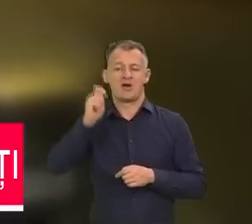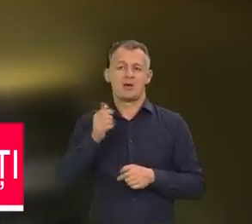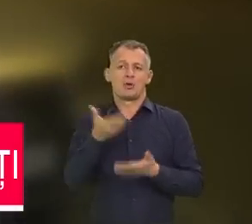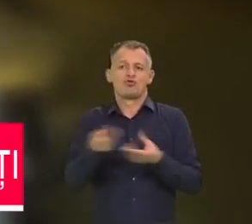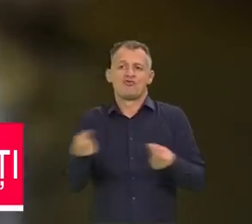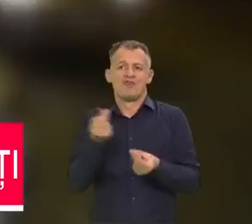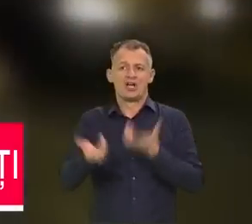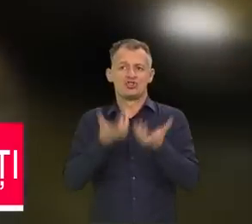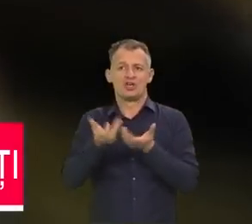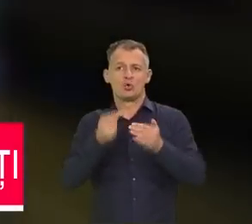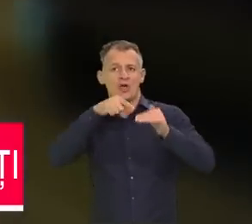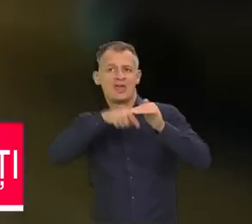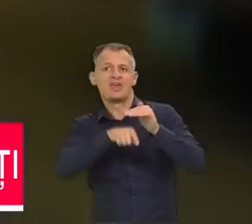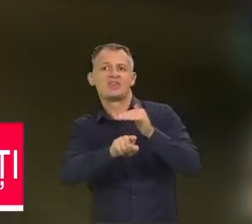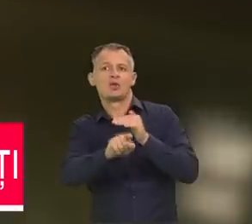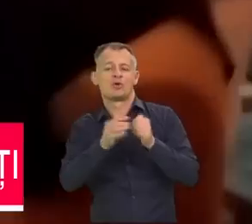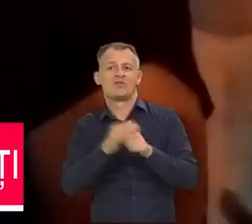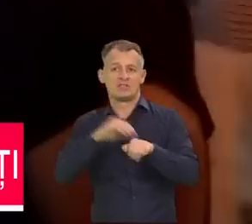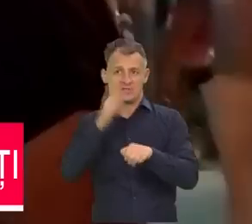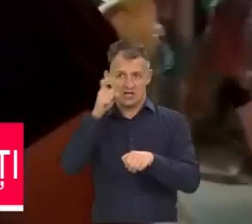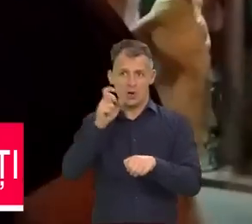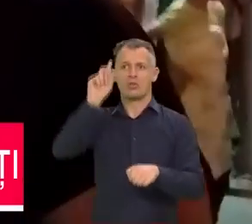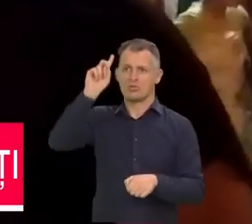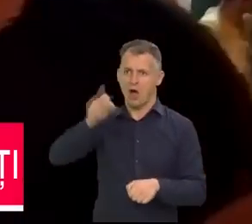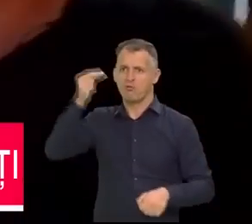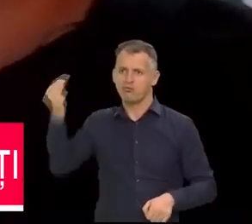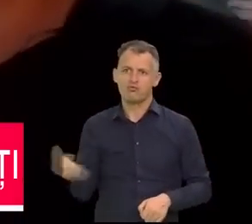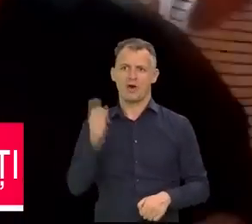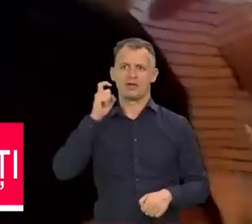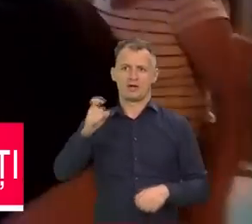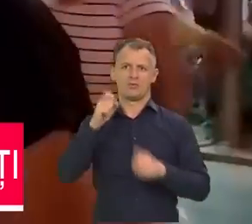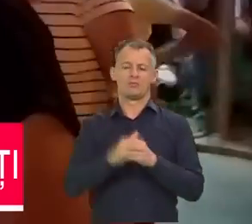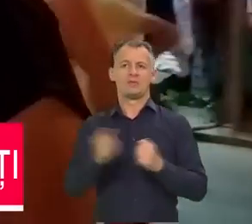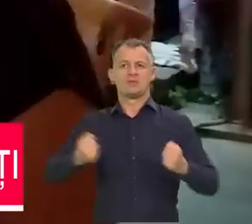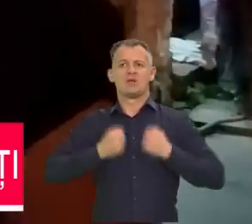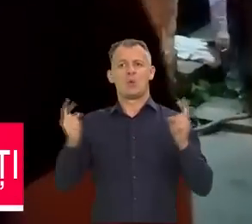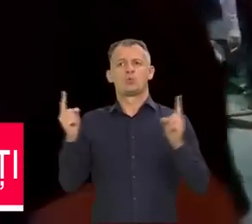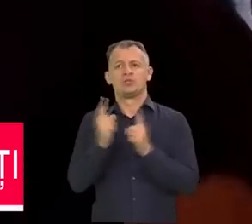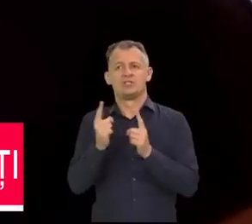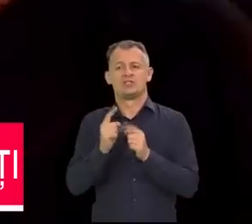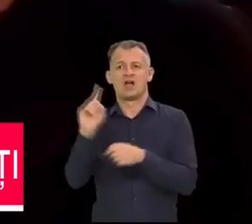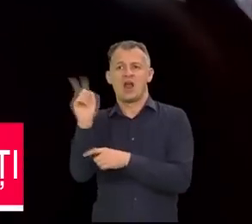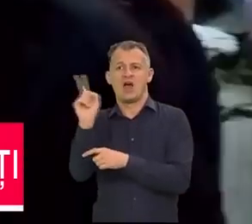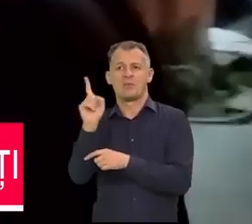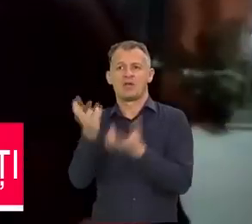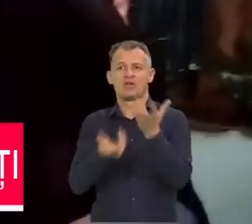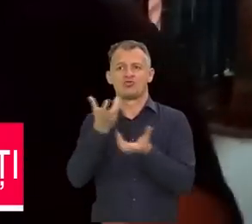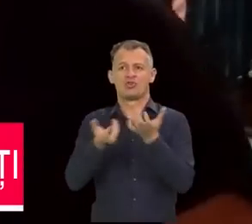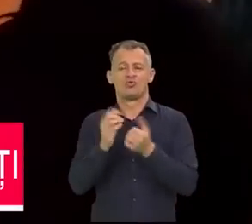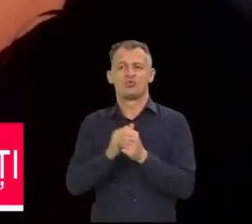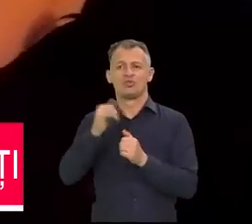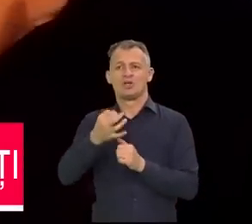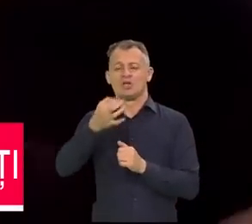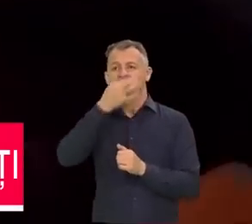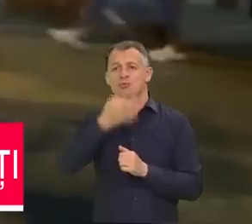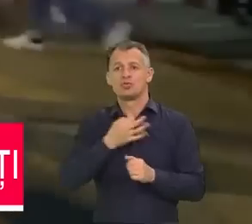înăuntru. Foarte rău. Ne-am speriat puțin. A sunat alarma de incendiu și ne-a